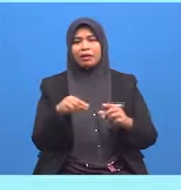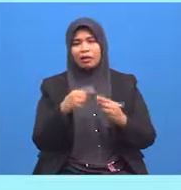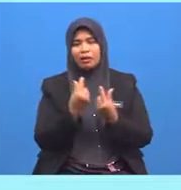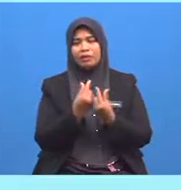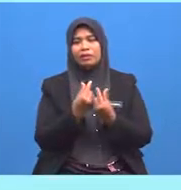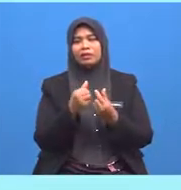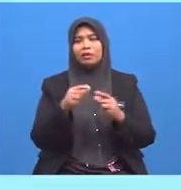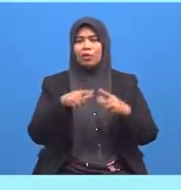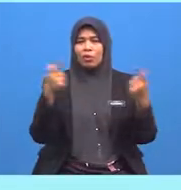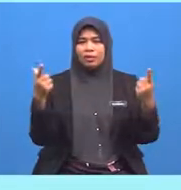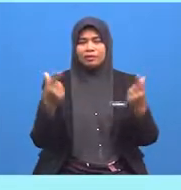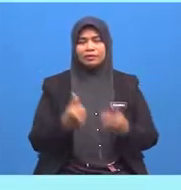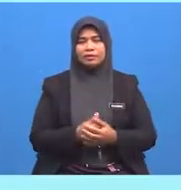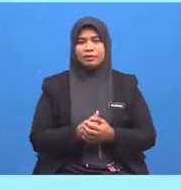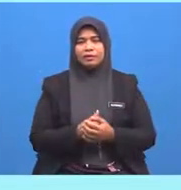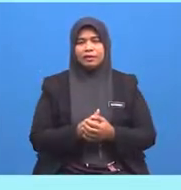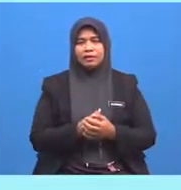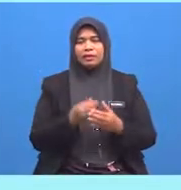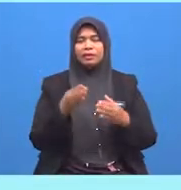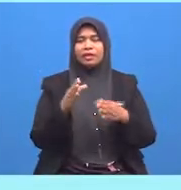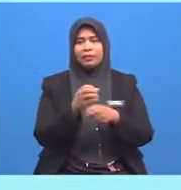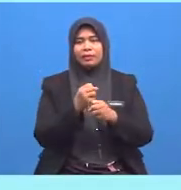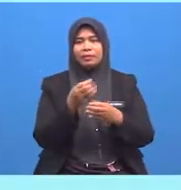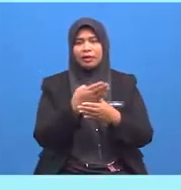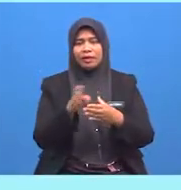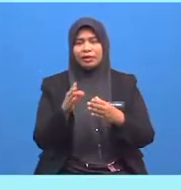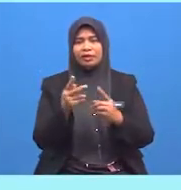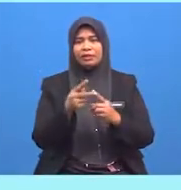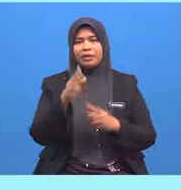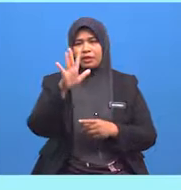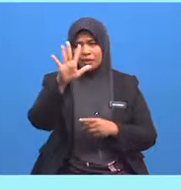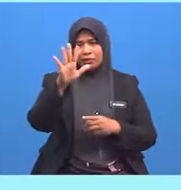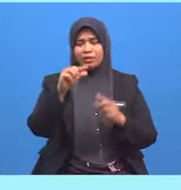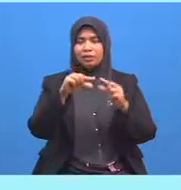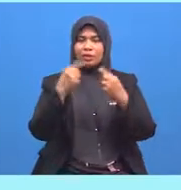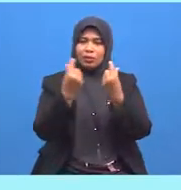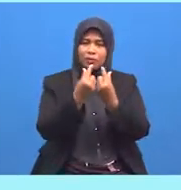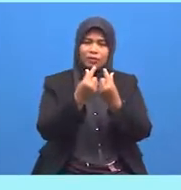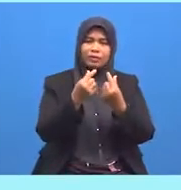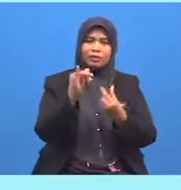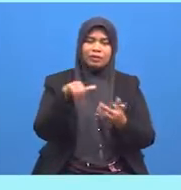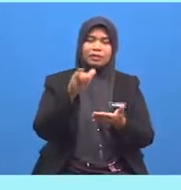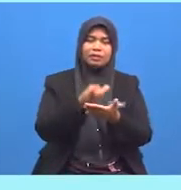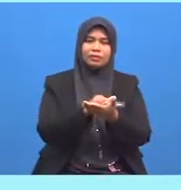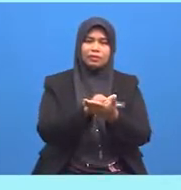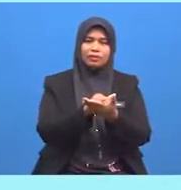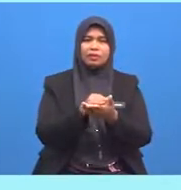masyarakat hadori dapat dibahagikan kepada lima golongan yaitu